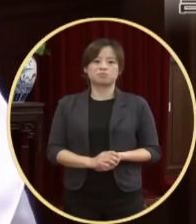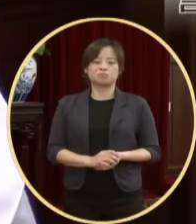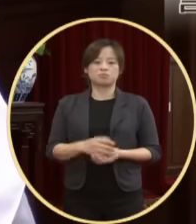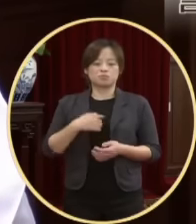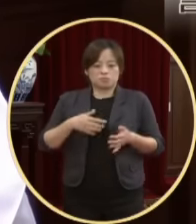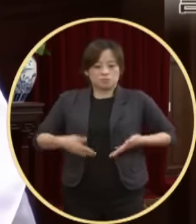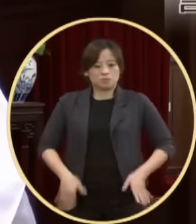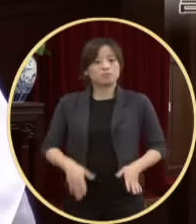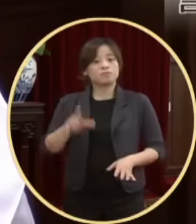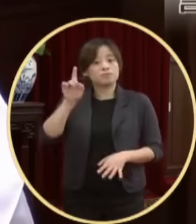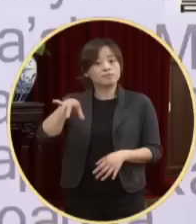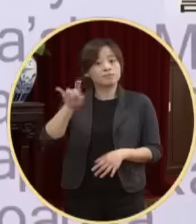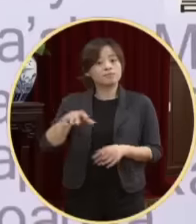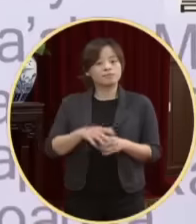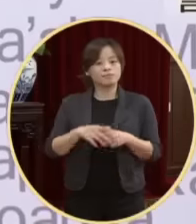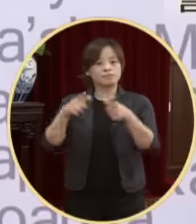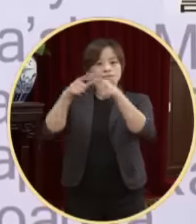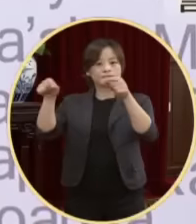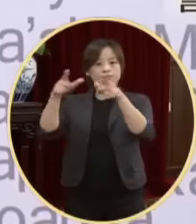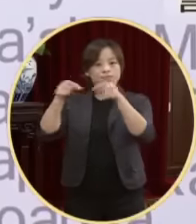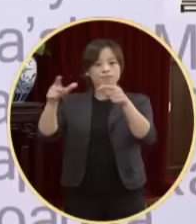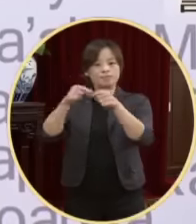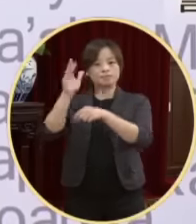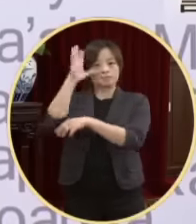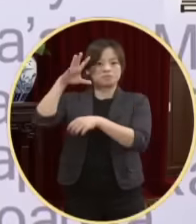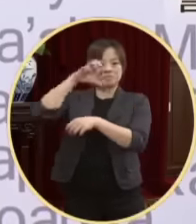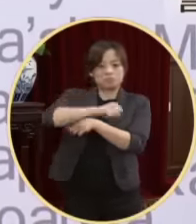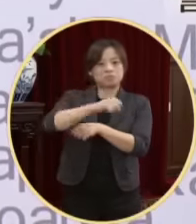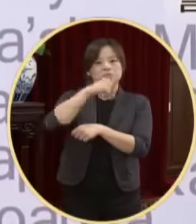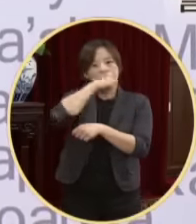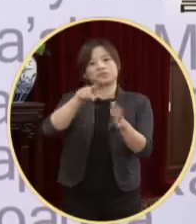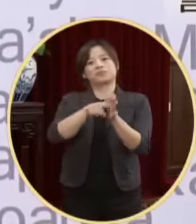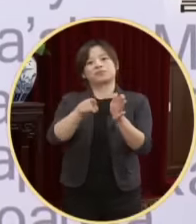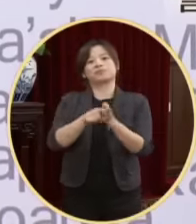我出生在日本政府统治台湾的